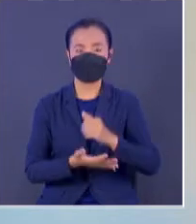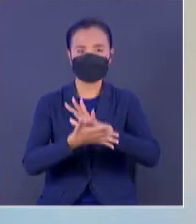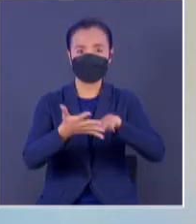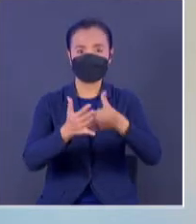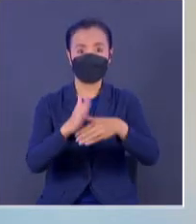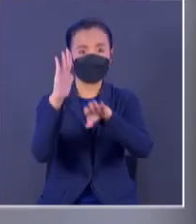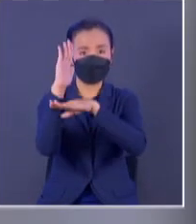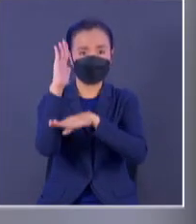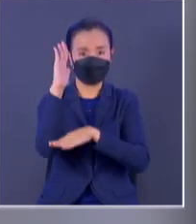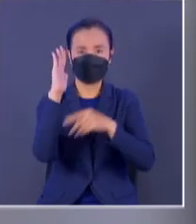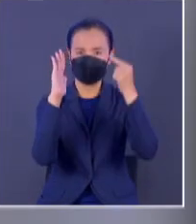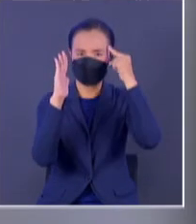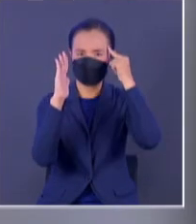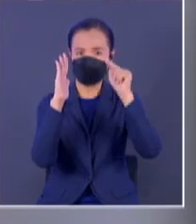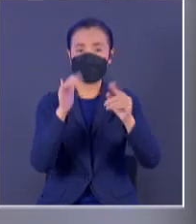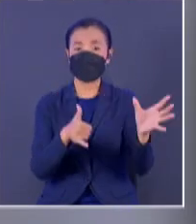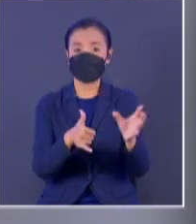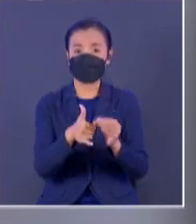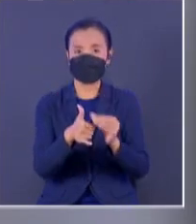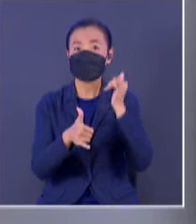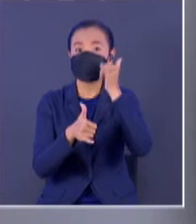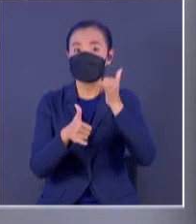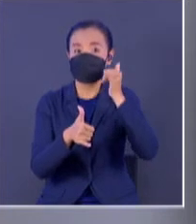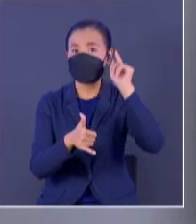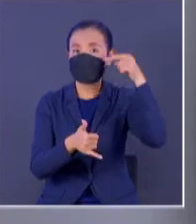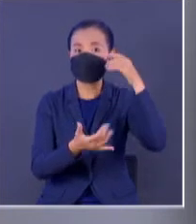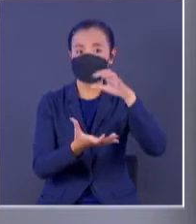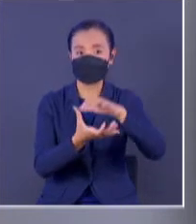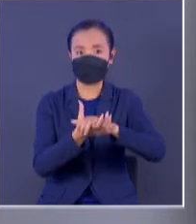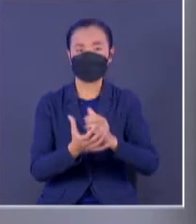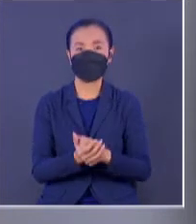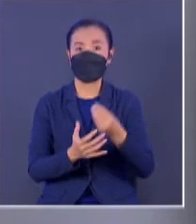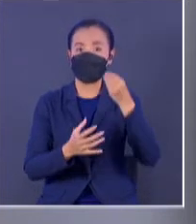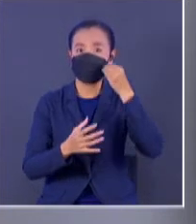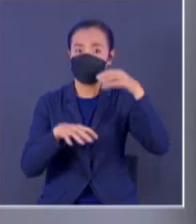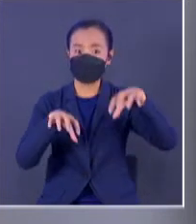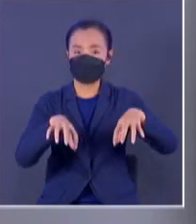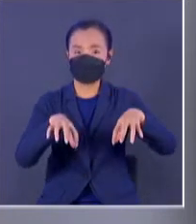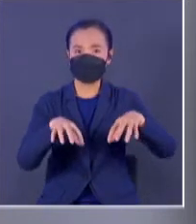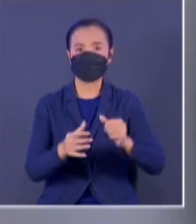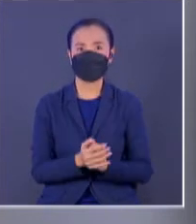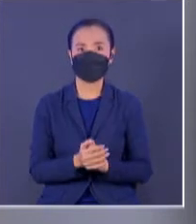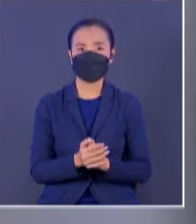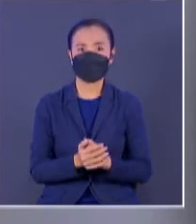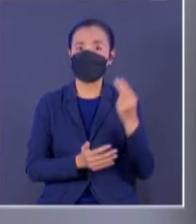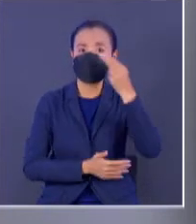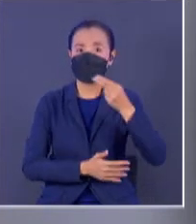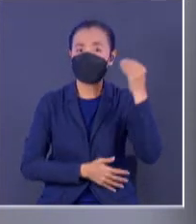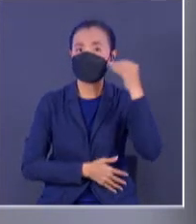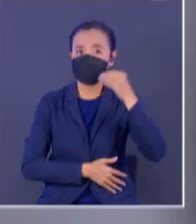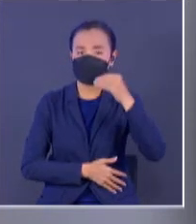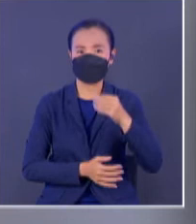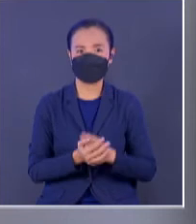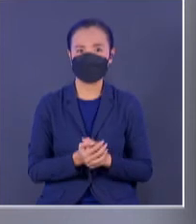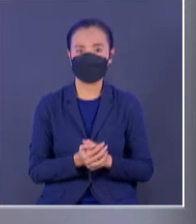จ้าตัวก็คาดว่าน่าจะได้รับเชื้อมาจากคุณย่าของภรรยานะคะที่พักอยู่ที่บ้านอีกหลังนึงแต่ก็มาหาหลานทุกวันค่ะเพ